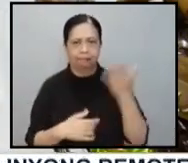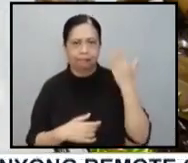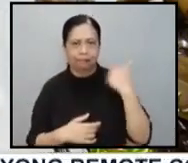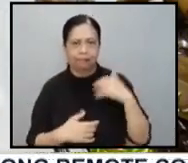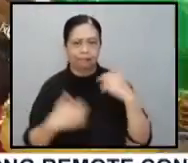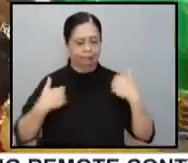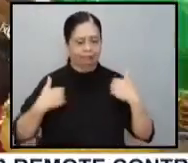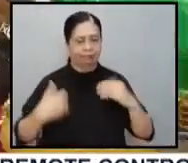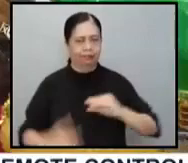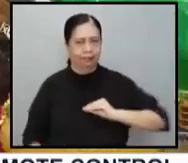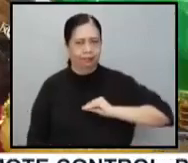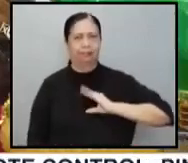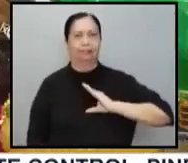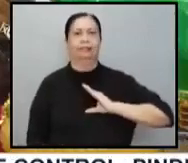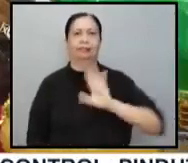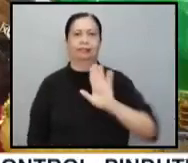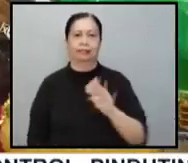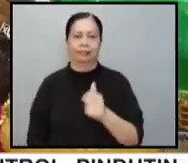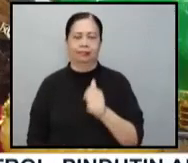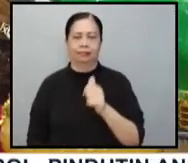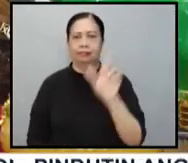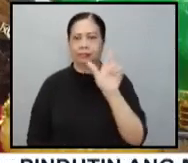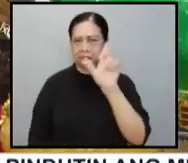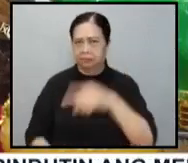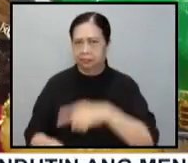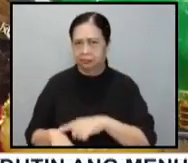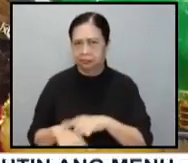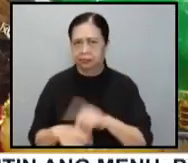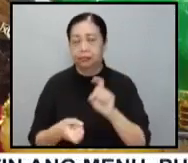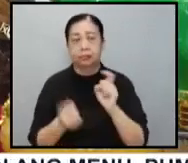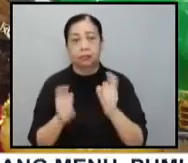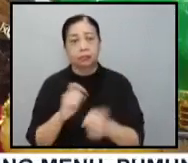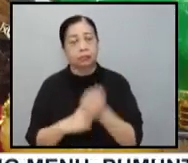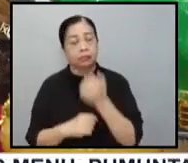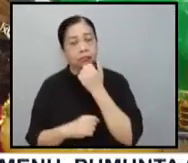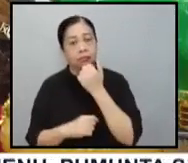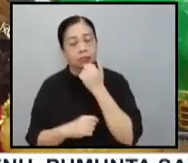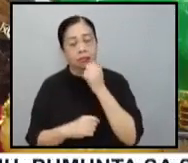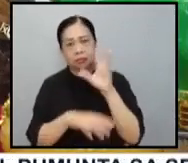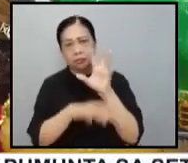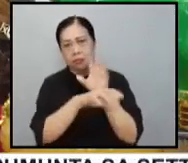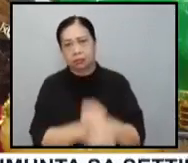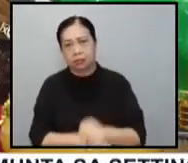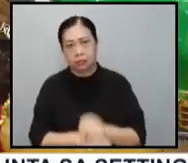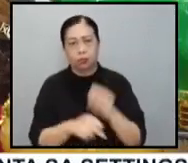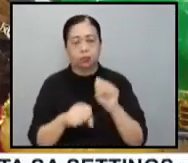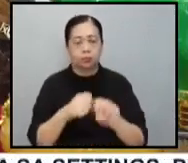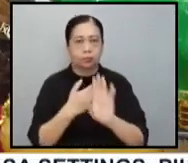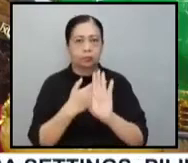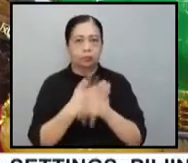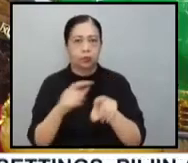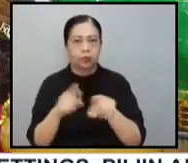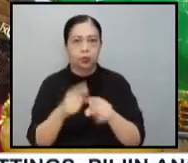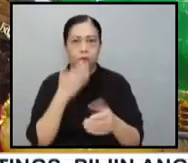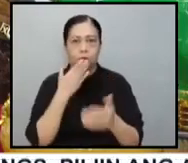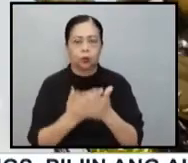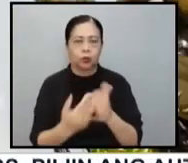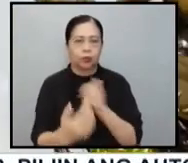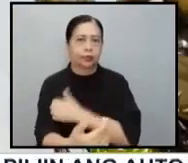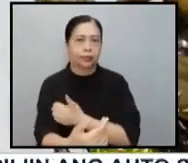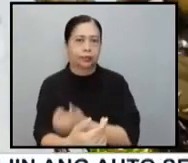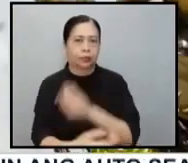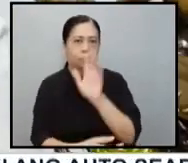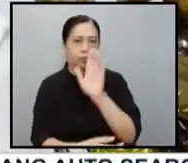confidence sa sarili. Panahon na para baguhin ang maling nakasanayan para bumalik din ang good energy sa daily life